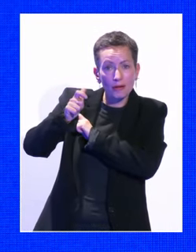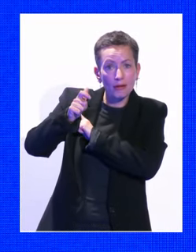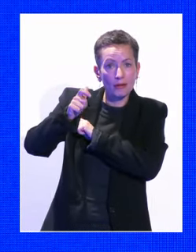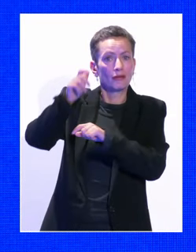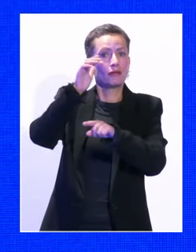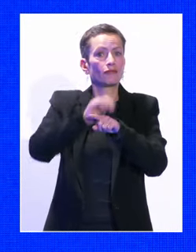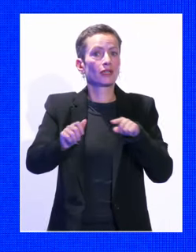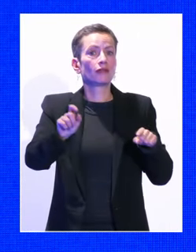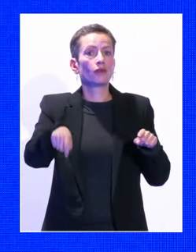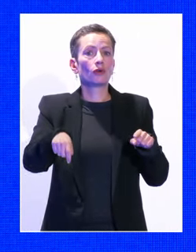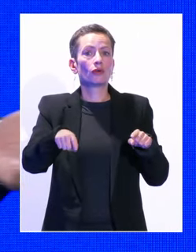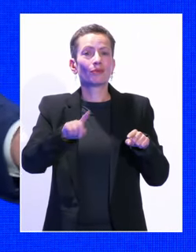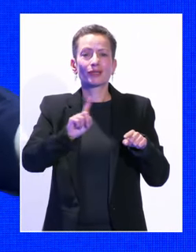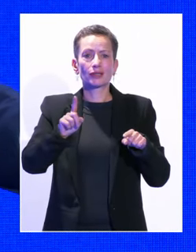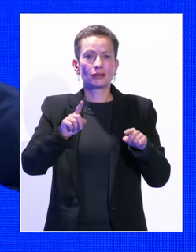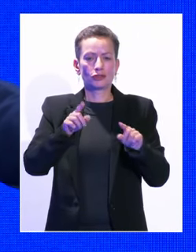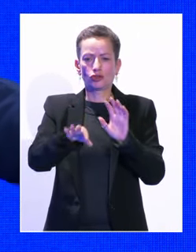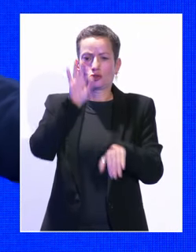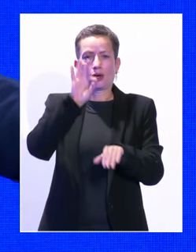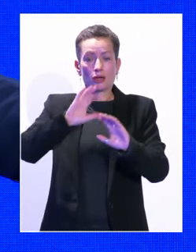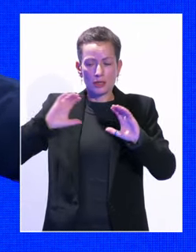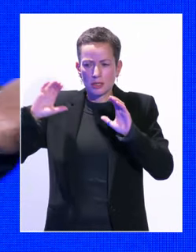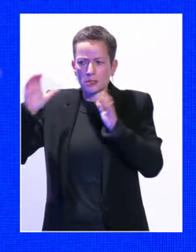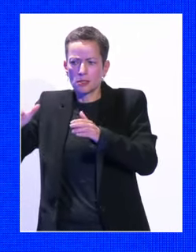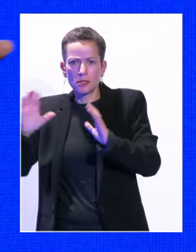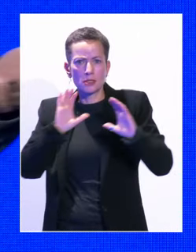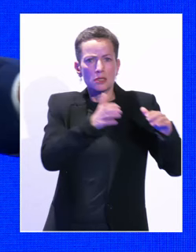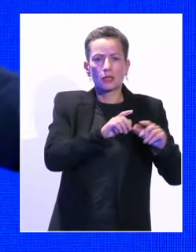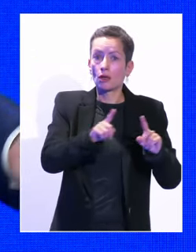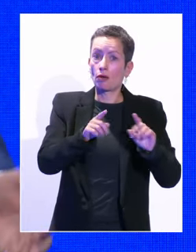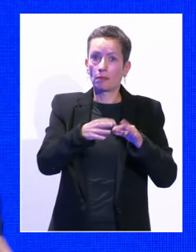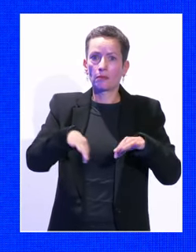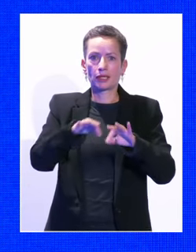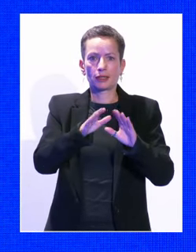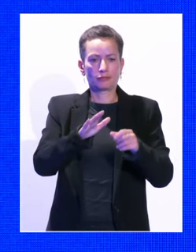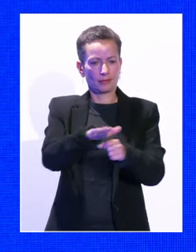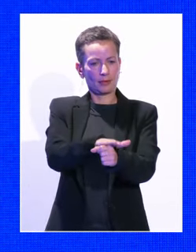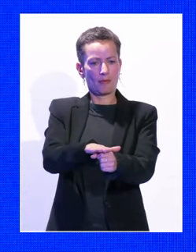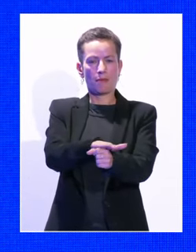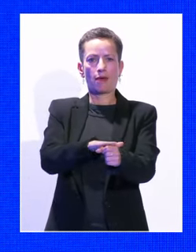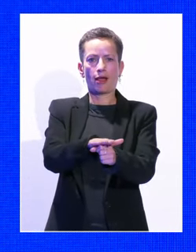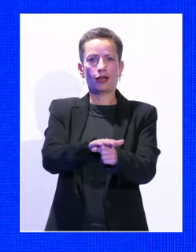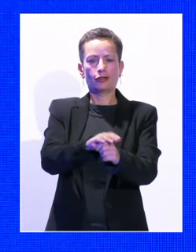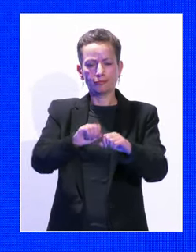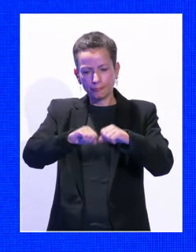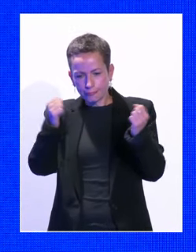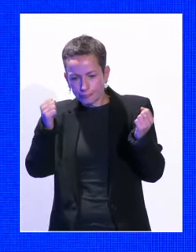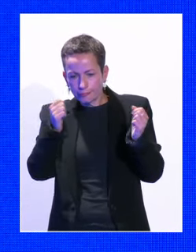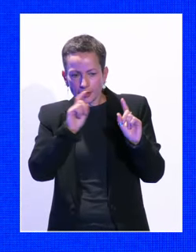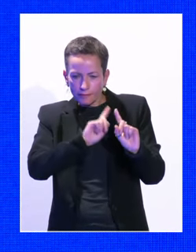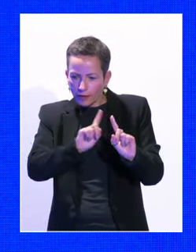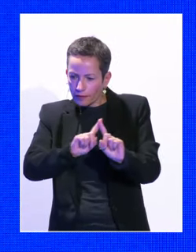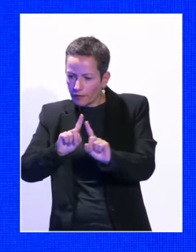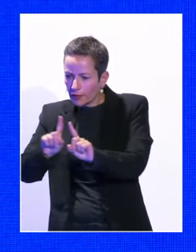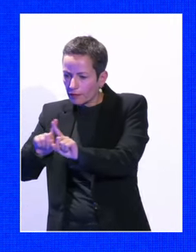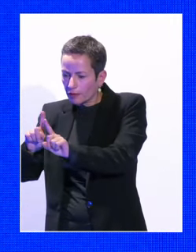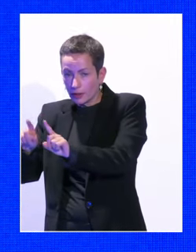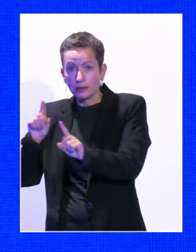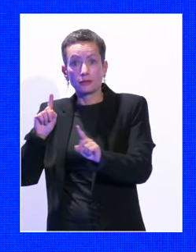camp, mais d'un pays tout entier, avec les différentes nuances qui le composent et qui